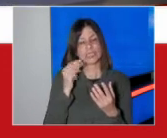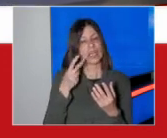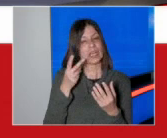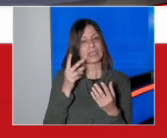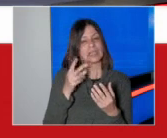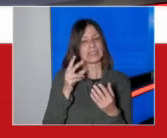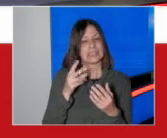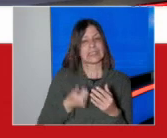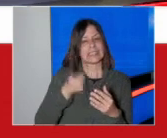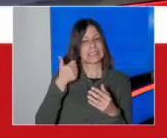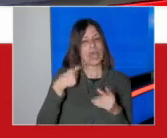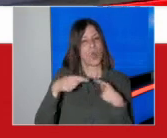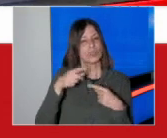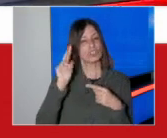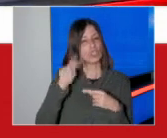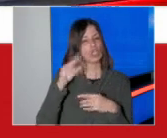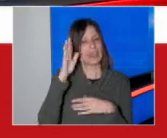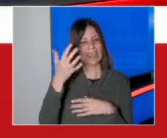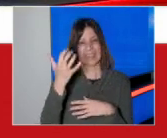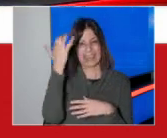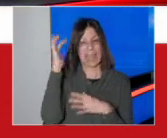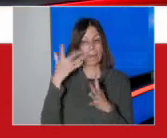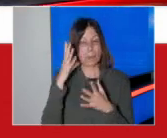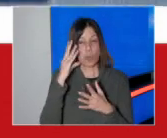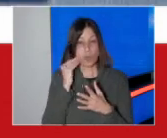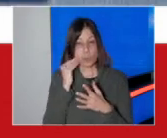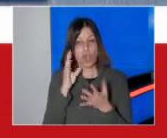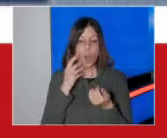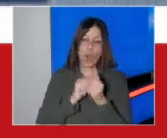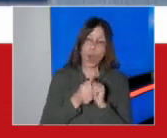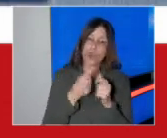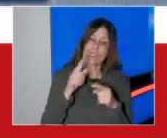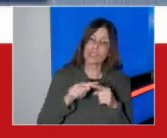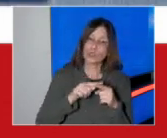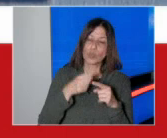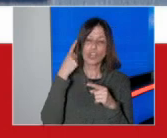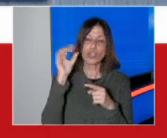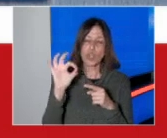החוץ יאיר לפיד, ועד כמה זה סוג של הגישה שלו בזמן האחרון, שהוא